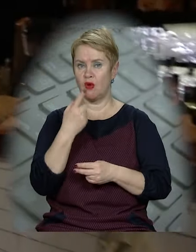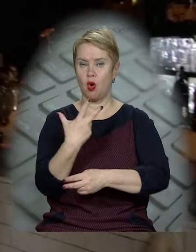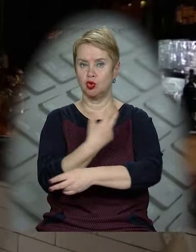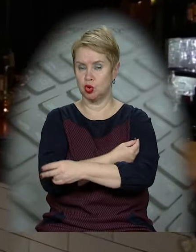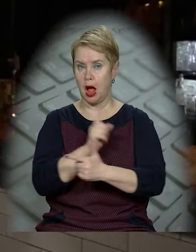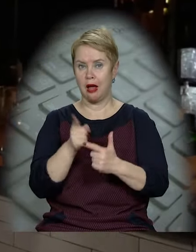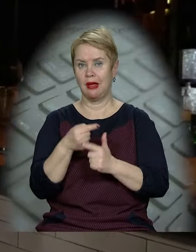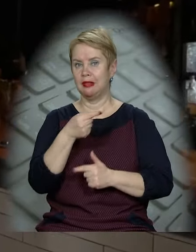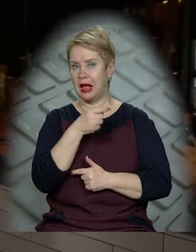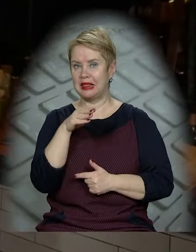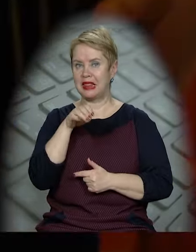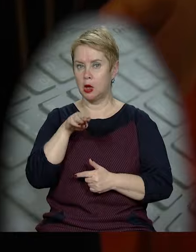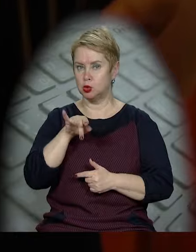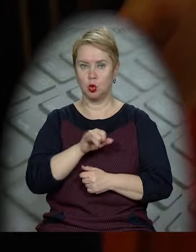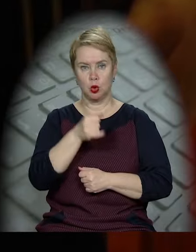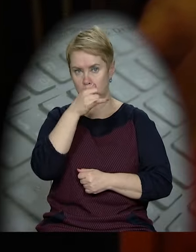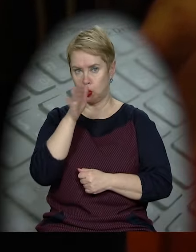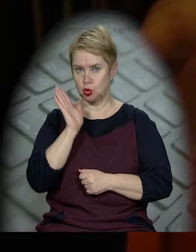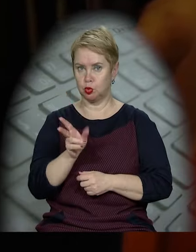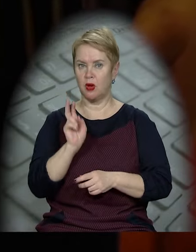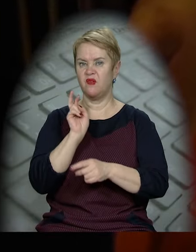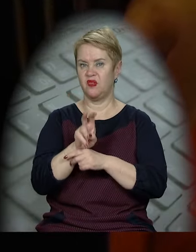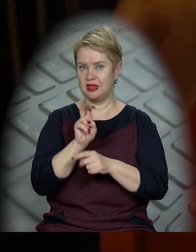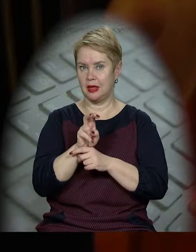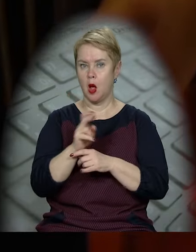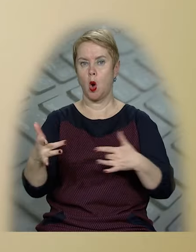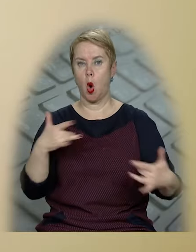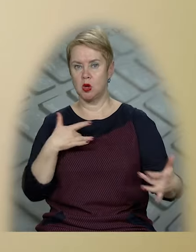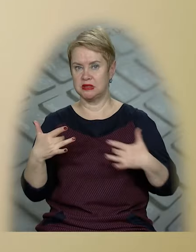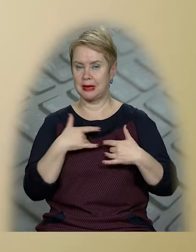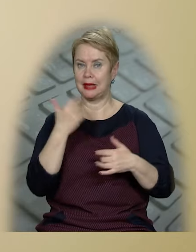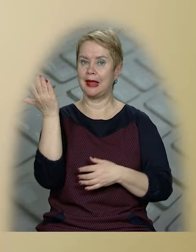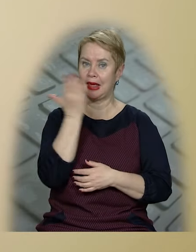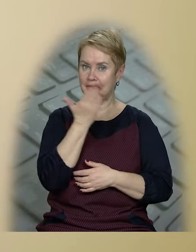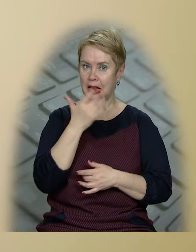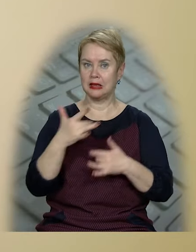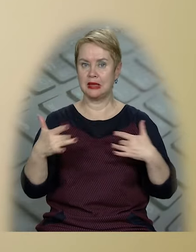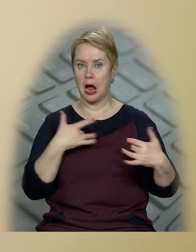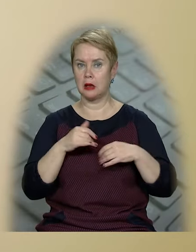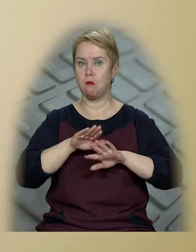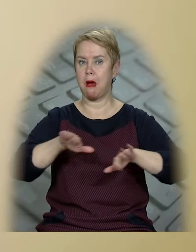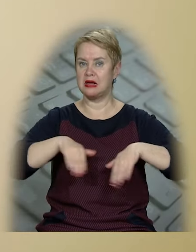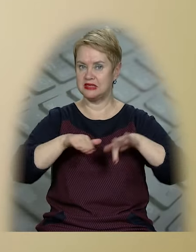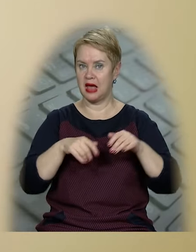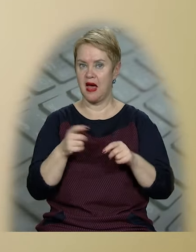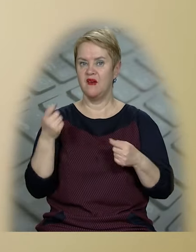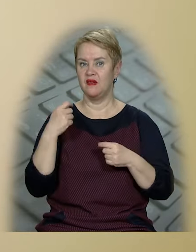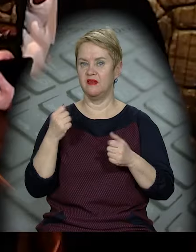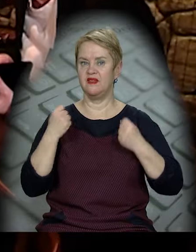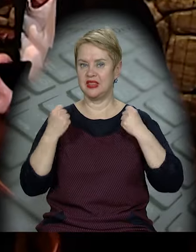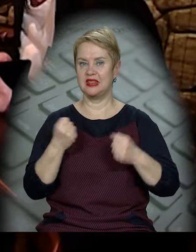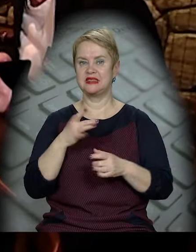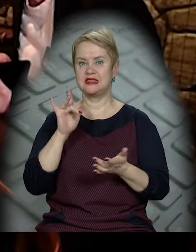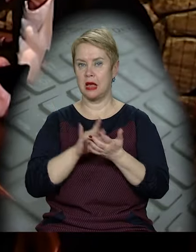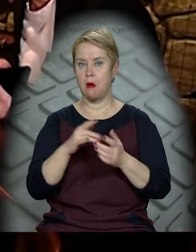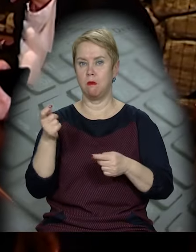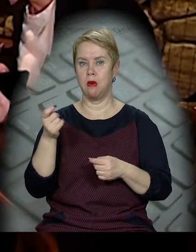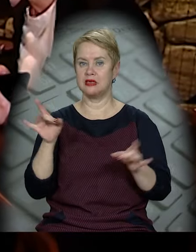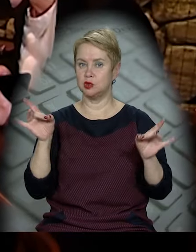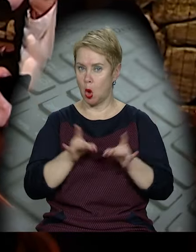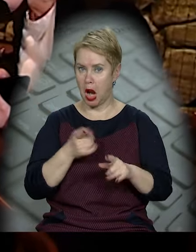щеплення або негативного тесту не можна буде відвідувати концерти, кінотеатри, театри, басейни, фітнес-центри, бари та